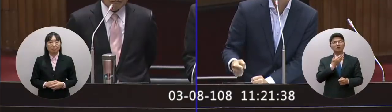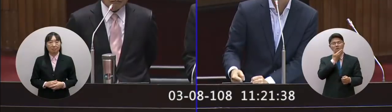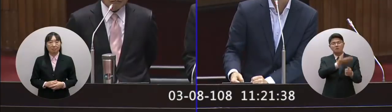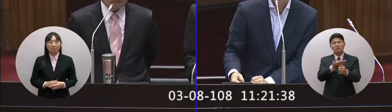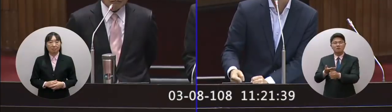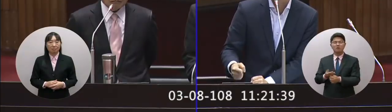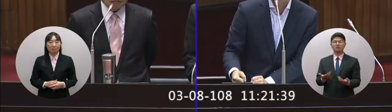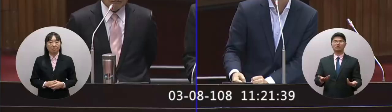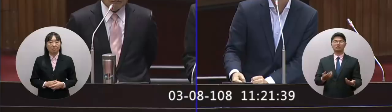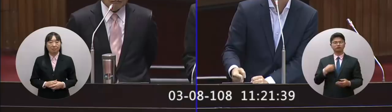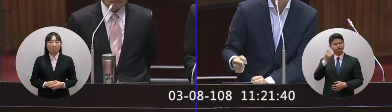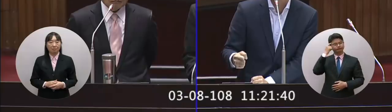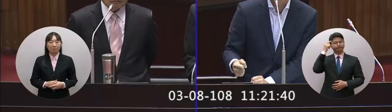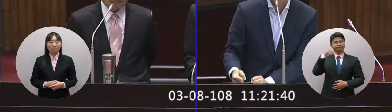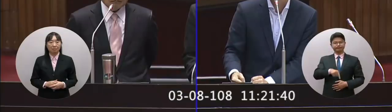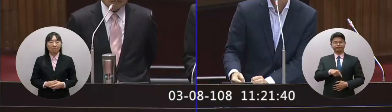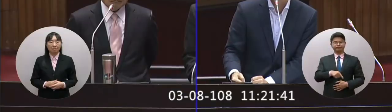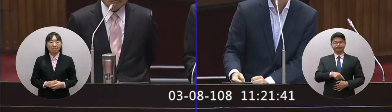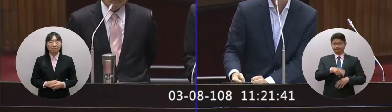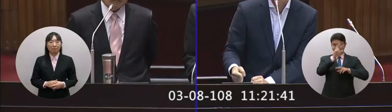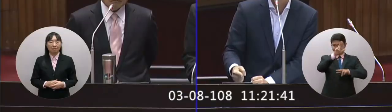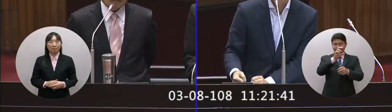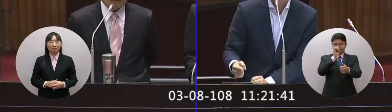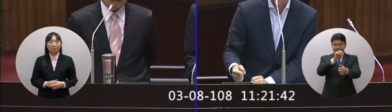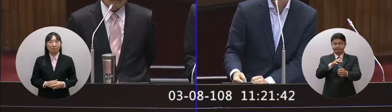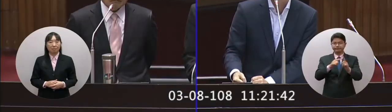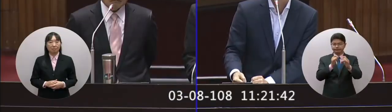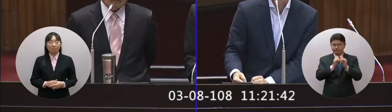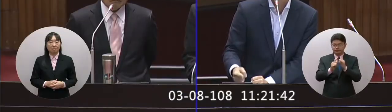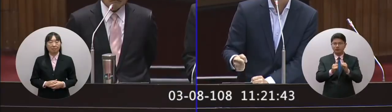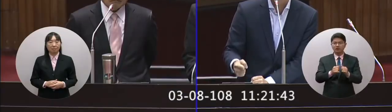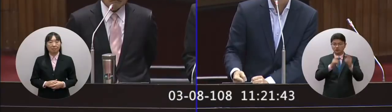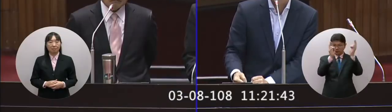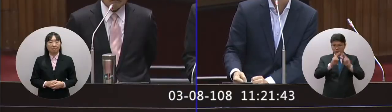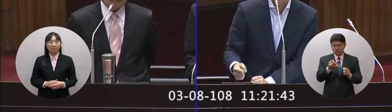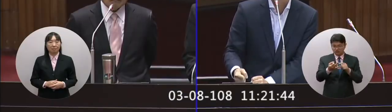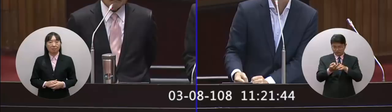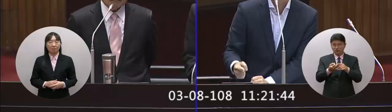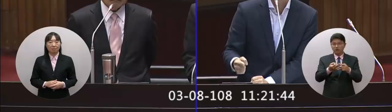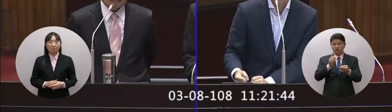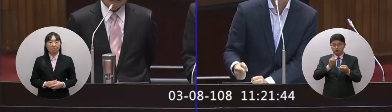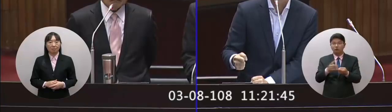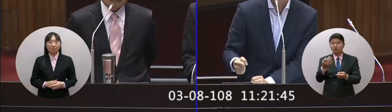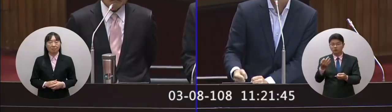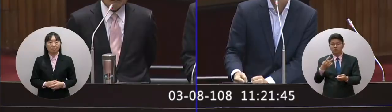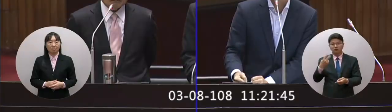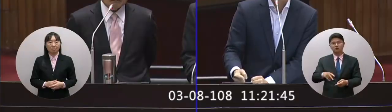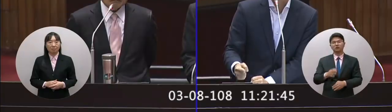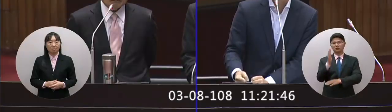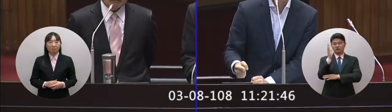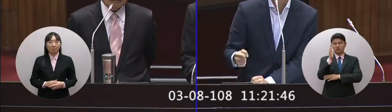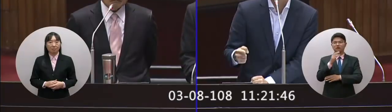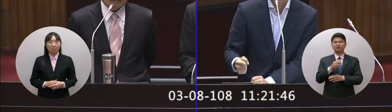为这样子并没有很诚实的告诉国人合理电价以及政府推动的能源配